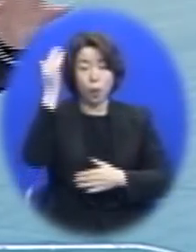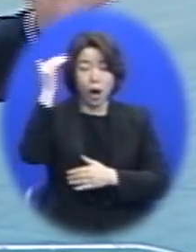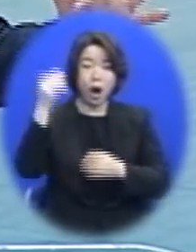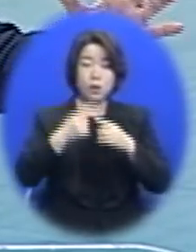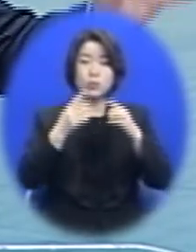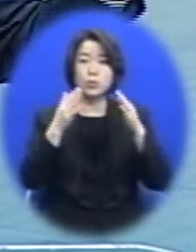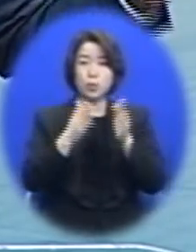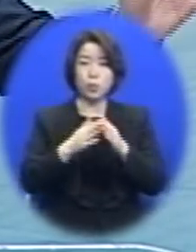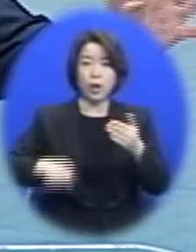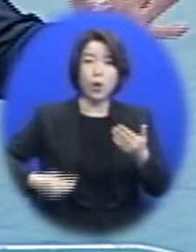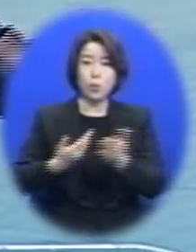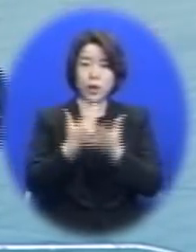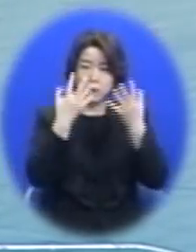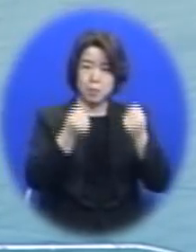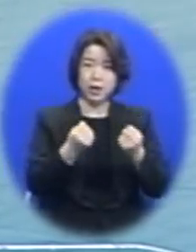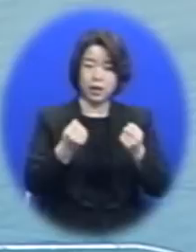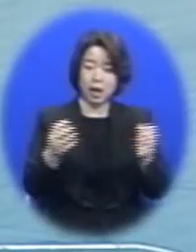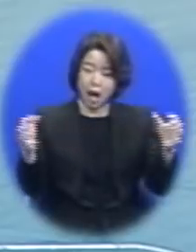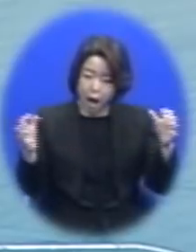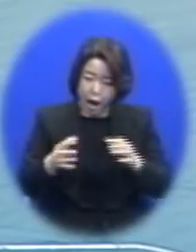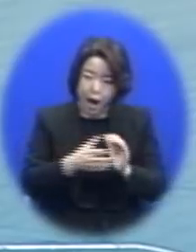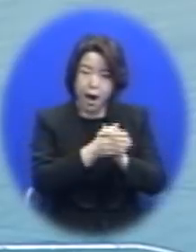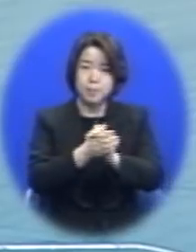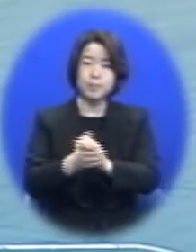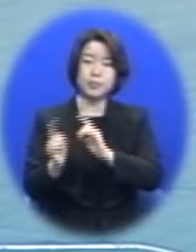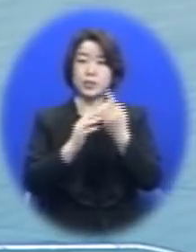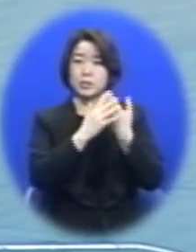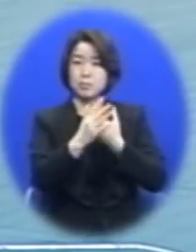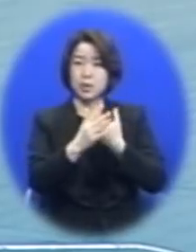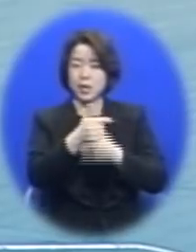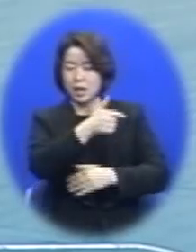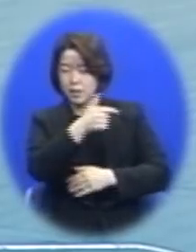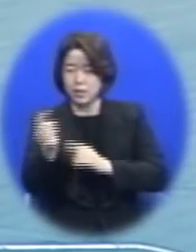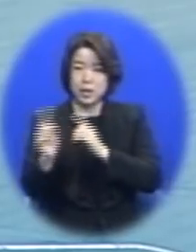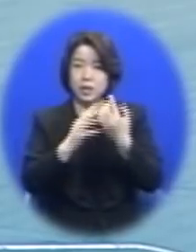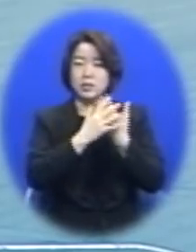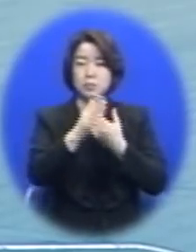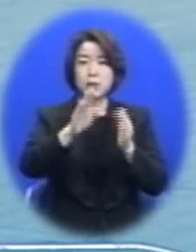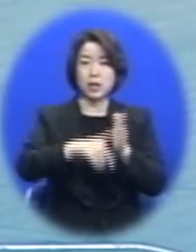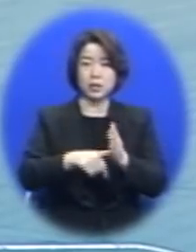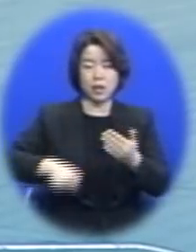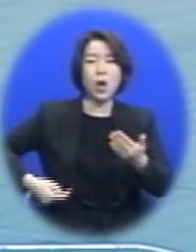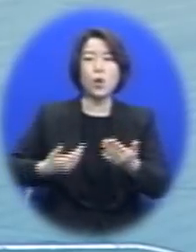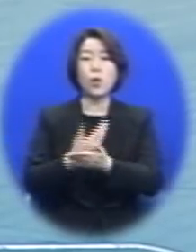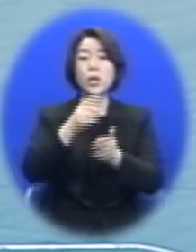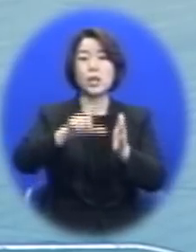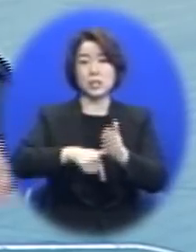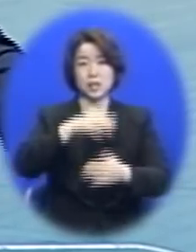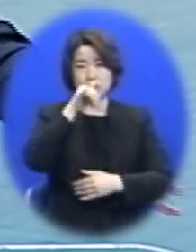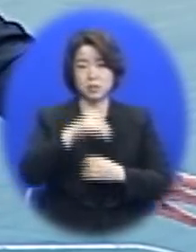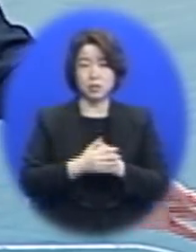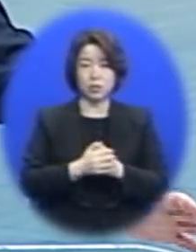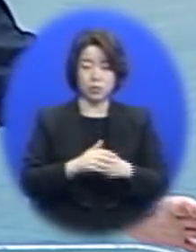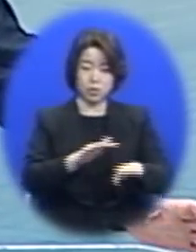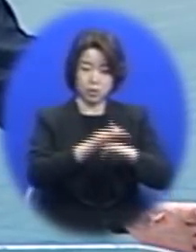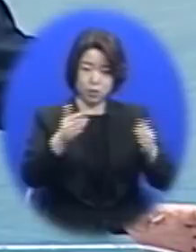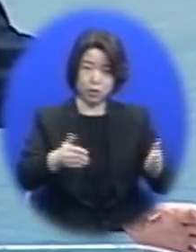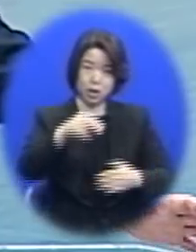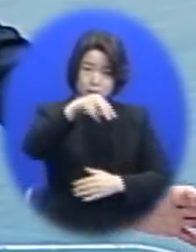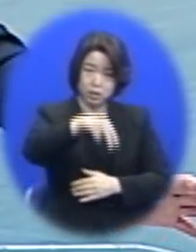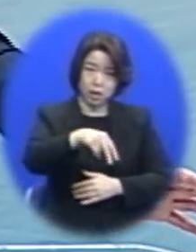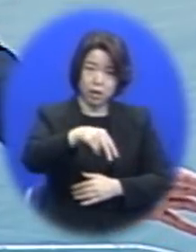하튼 연합집회 대지 패할 때마다 항상 거기에는 회계 시간이 있었습니다 강단에 목사님